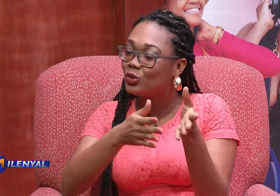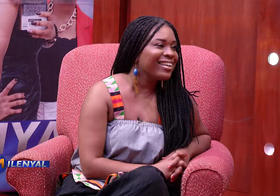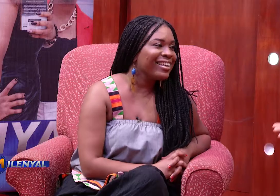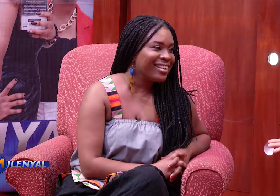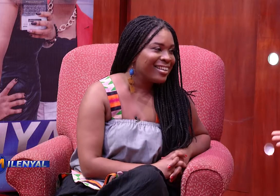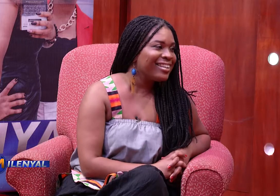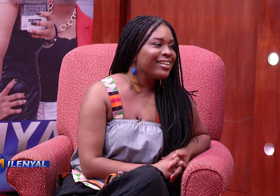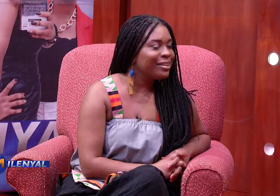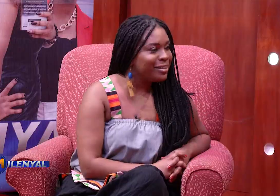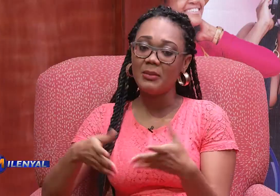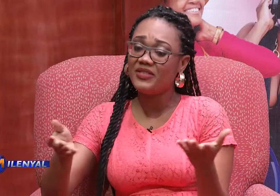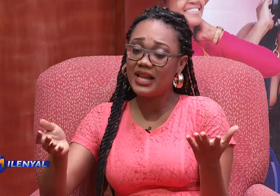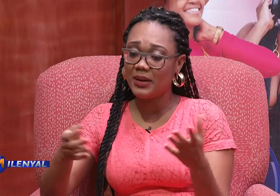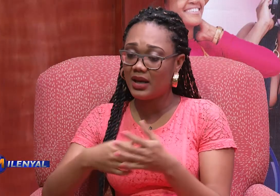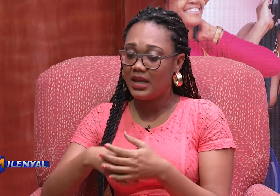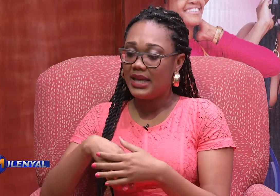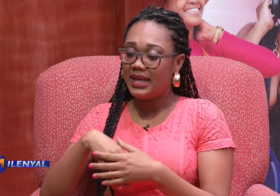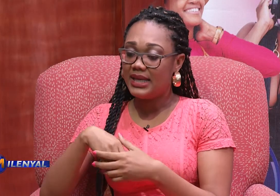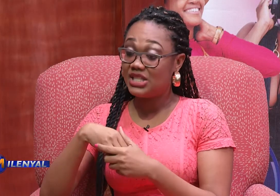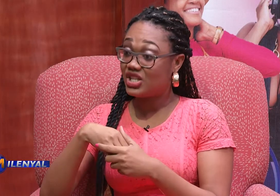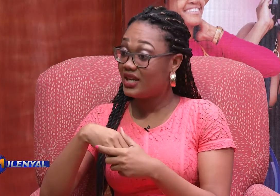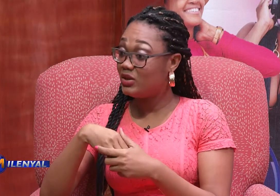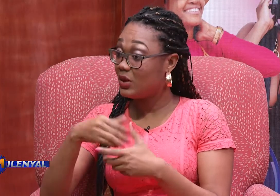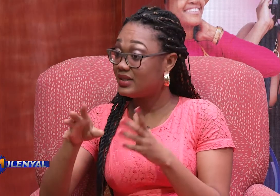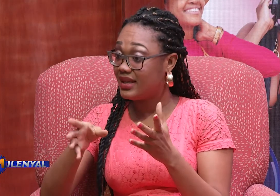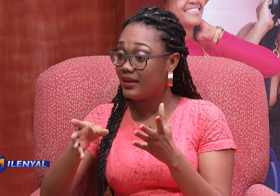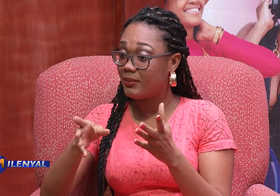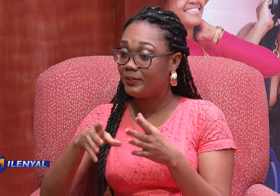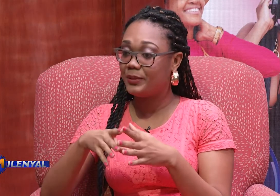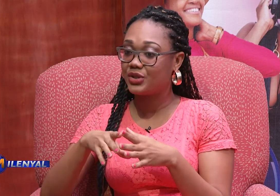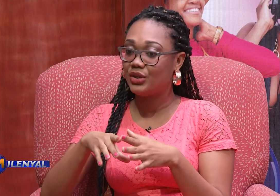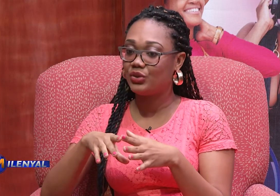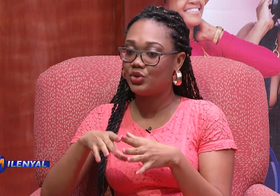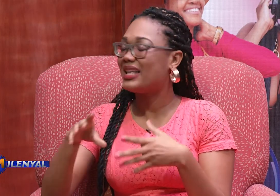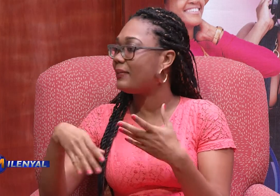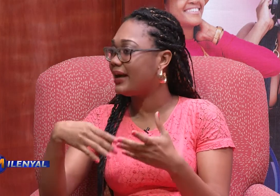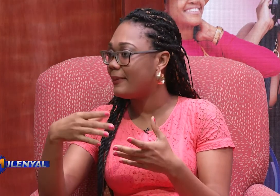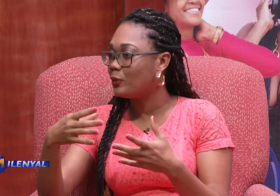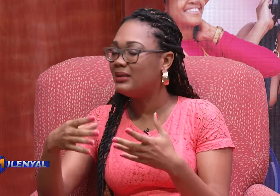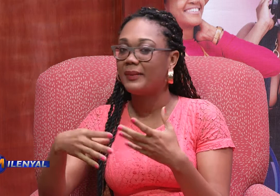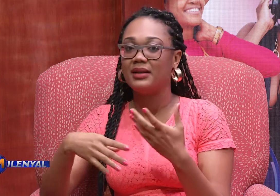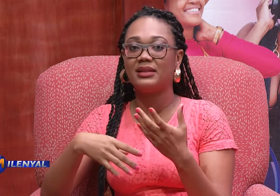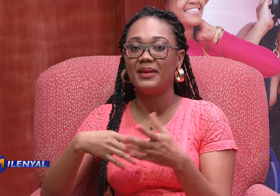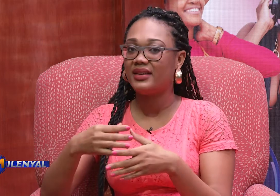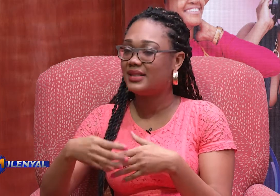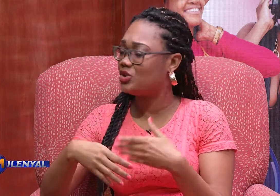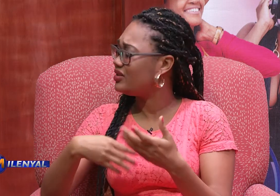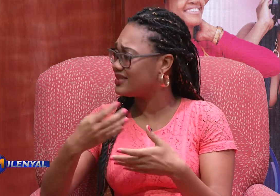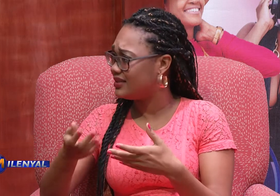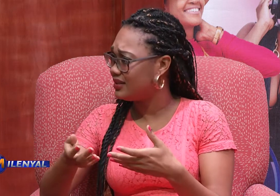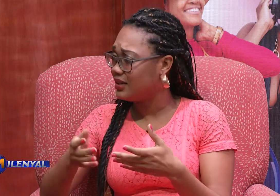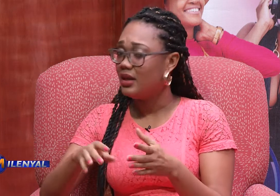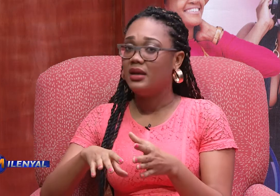c'est tout ton parcours. Mais finalement, et j'ai osé parce que tout de suite après, on est entamé avec des